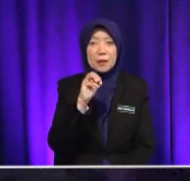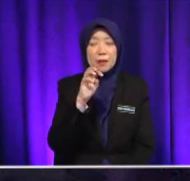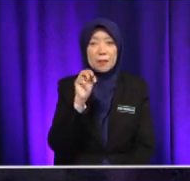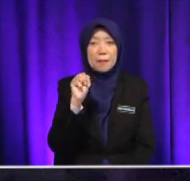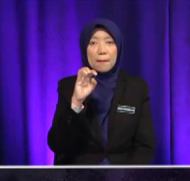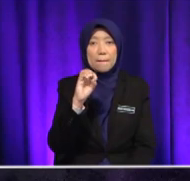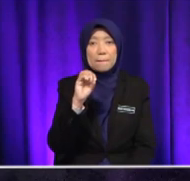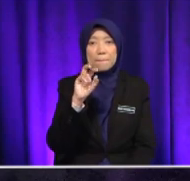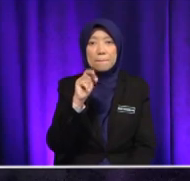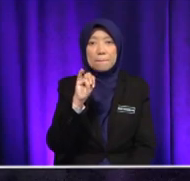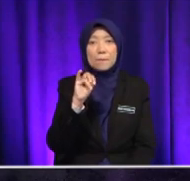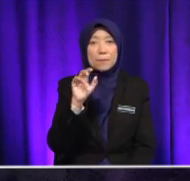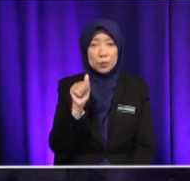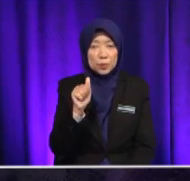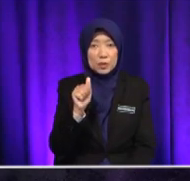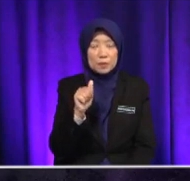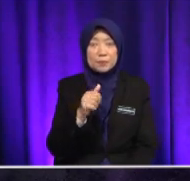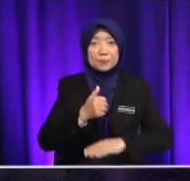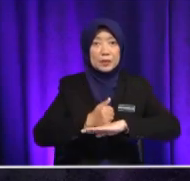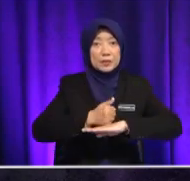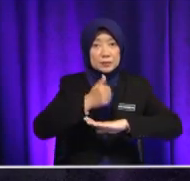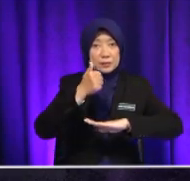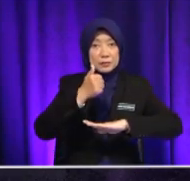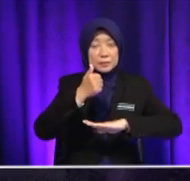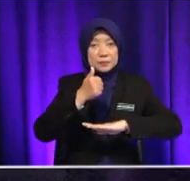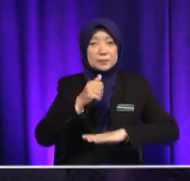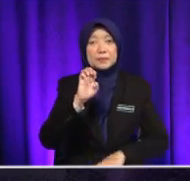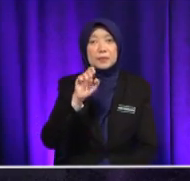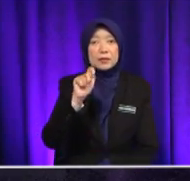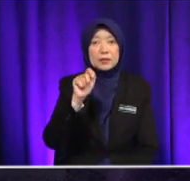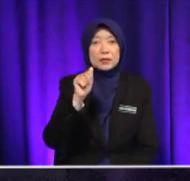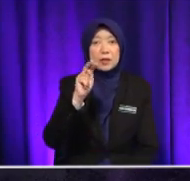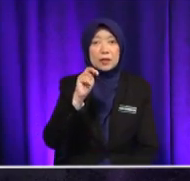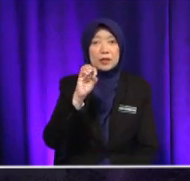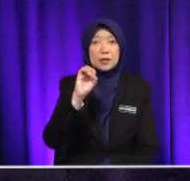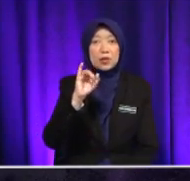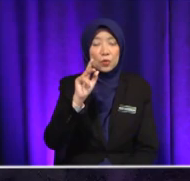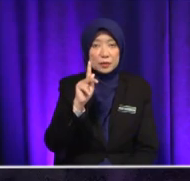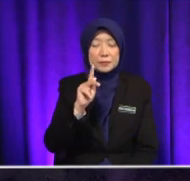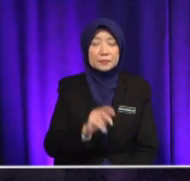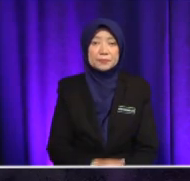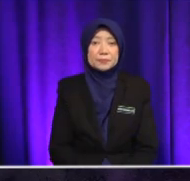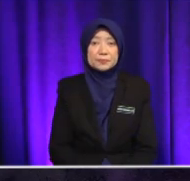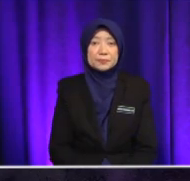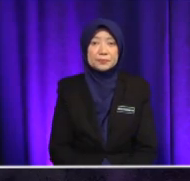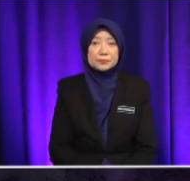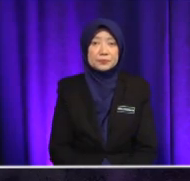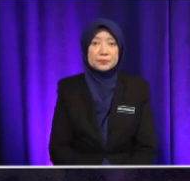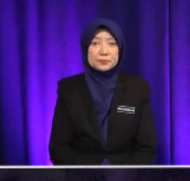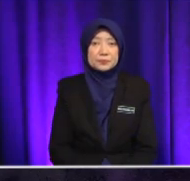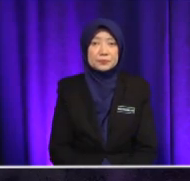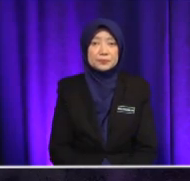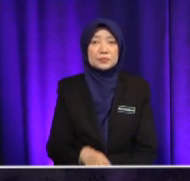Okey. Ada asid ni, asid etanoik Ego. Asid etanoik. Dan saya perlukan satu